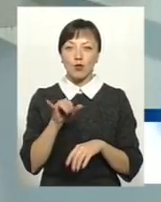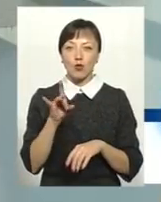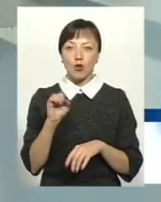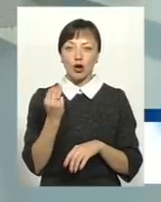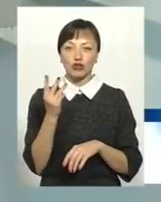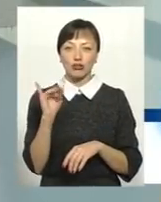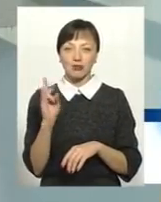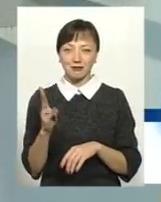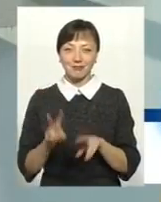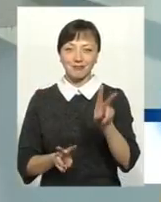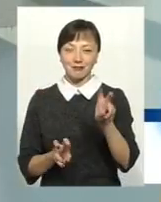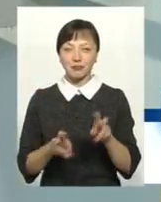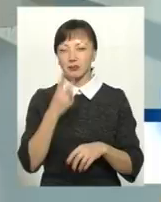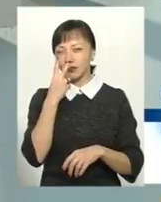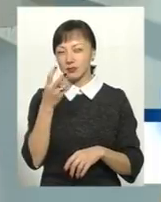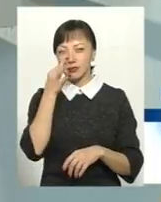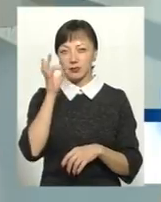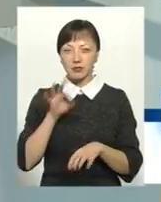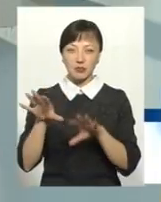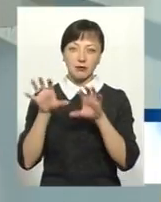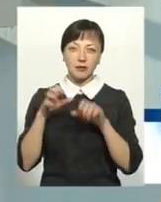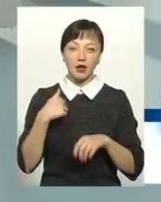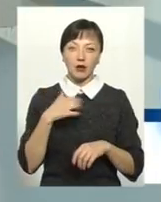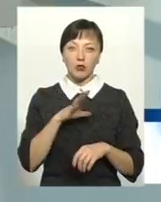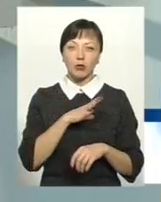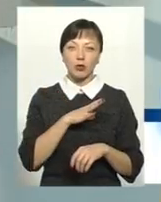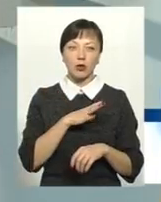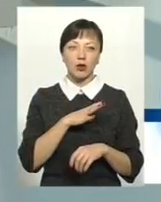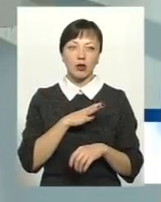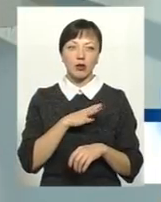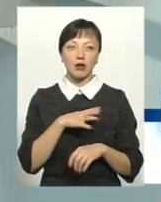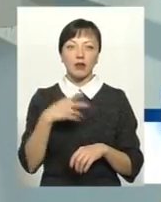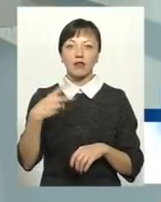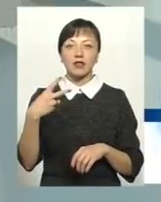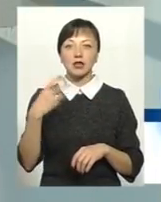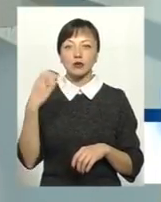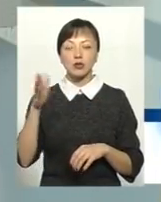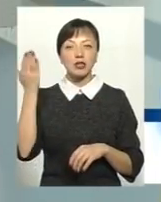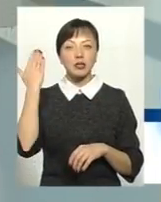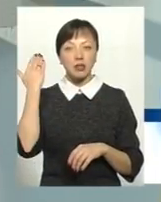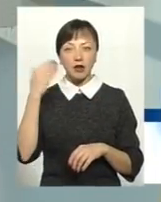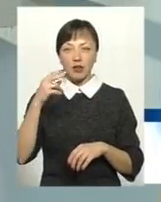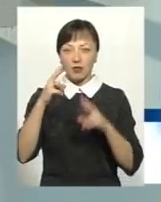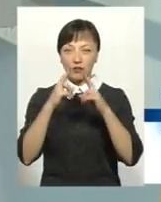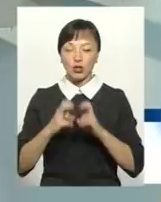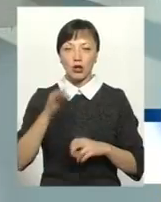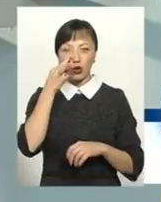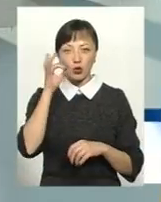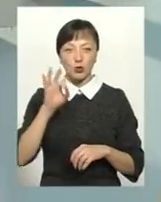ми подивились досвід, тому що я була в Гданську, ну ще можна сказати в 20 столітті, коли я вивчала